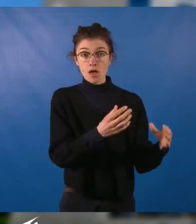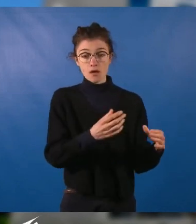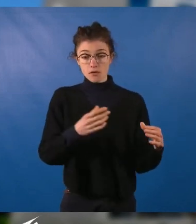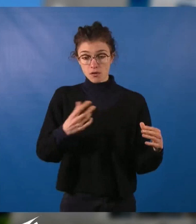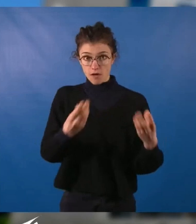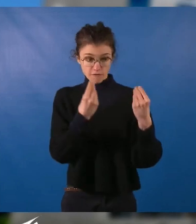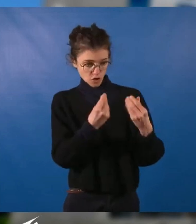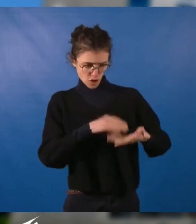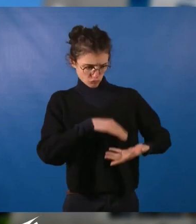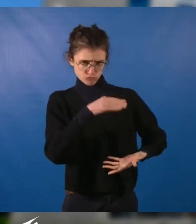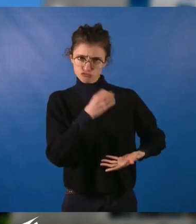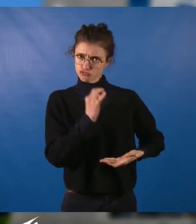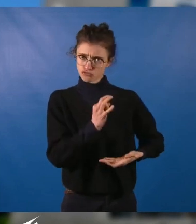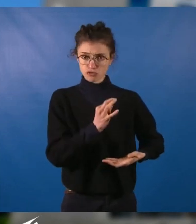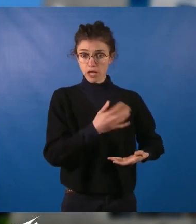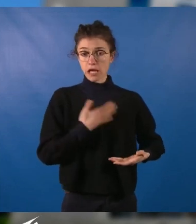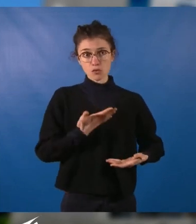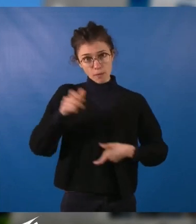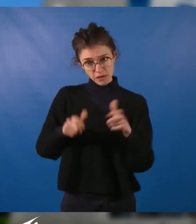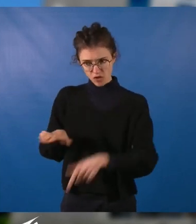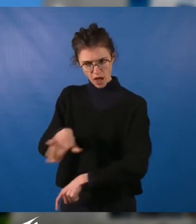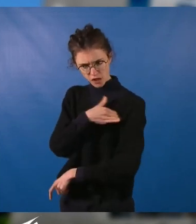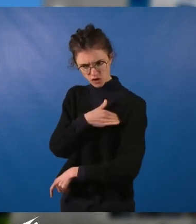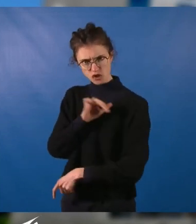nos agents et à nos services qui réalisent leur mission avec le sens du service public.